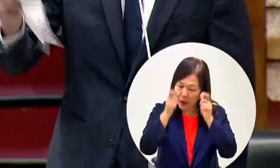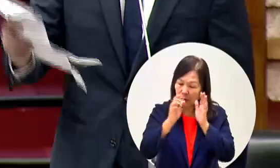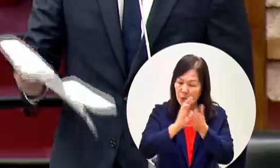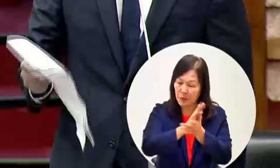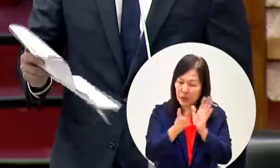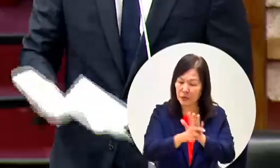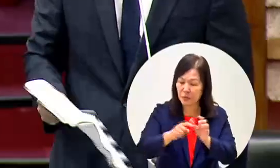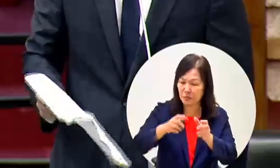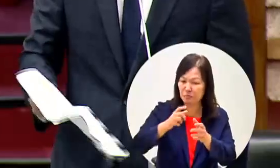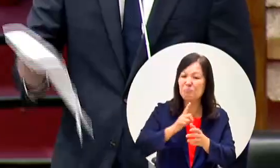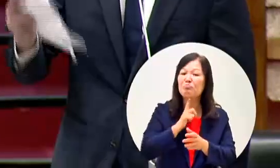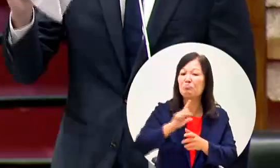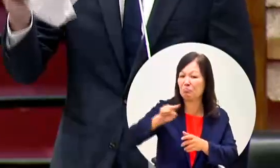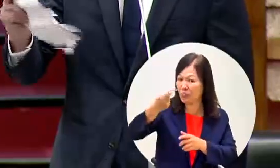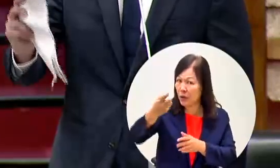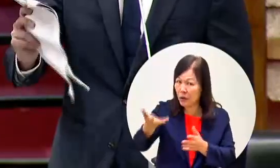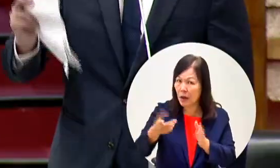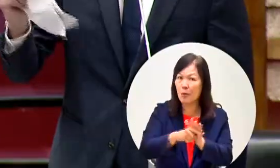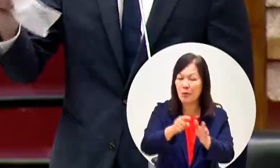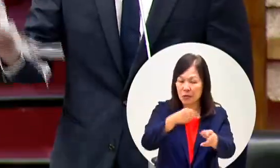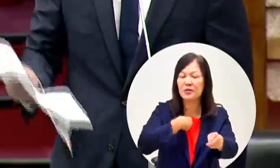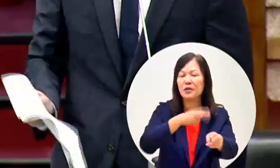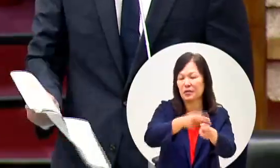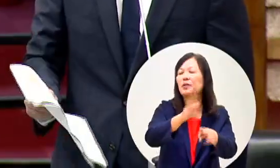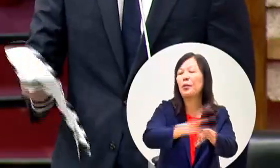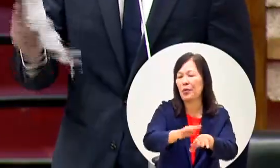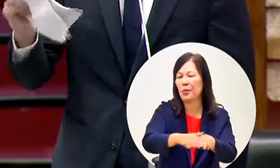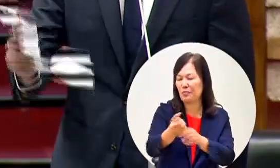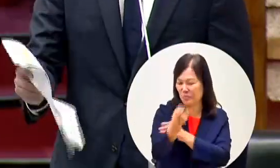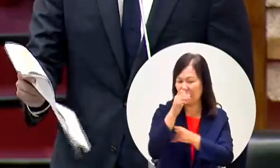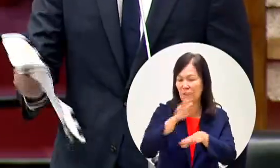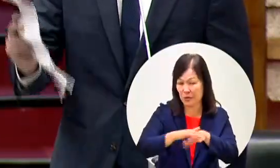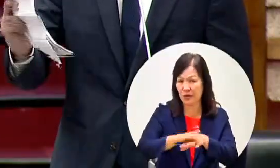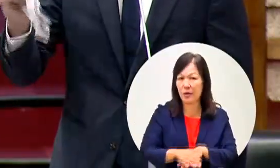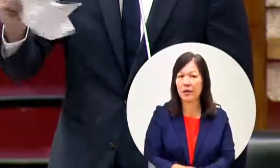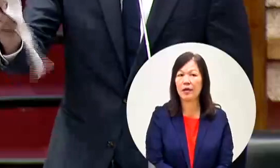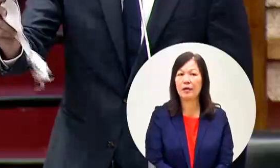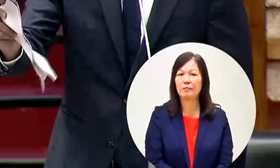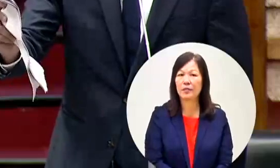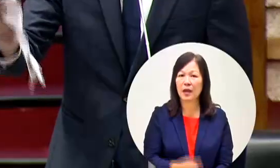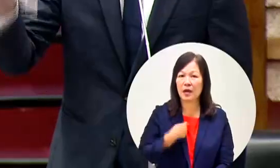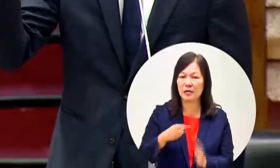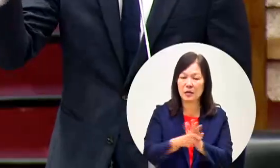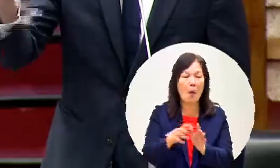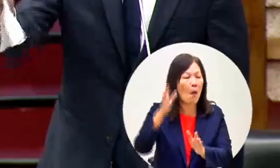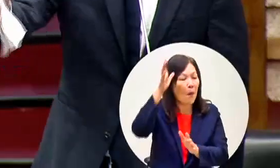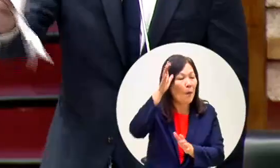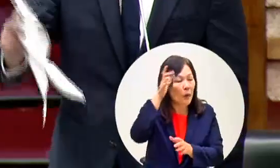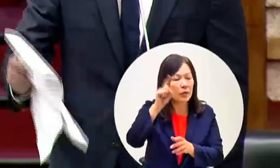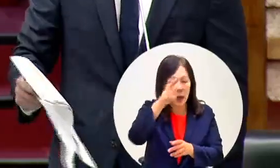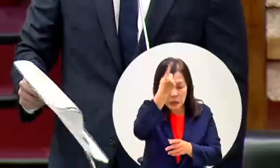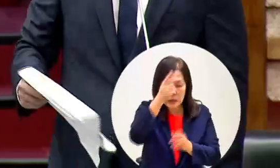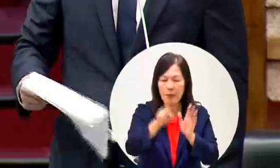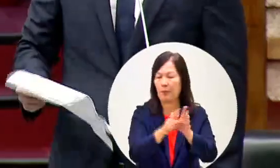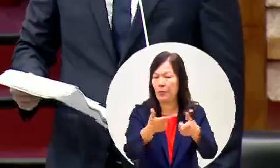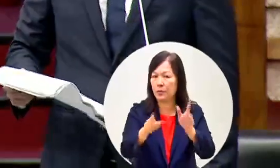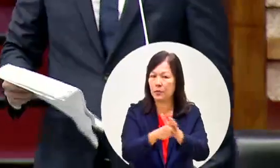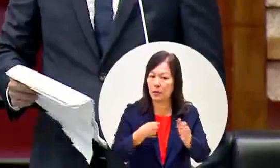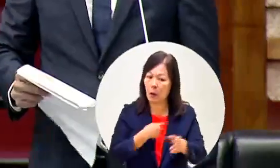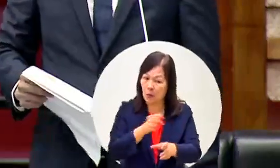以我知道你会努力做。但是不能只是一个梦想，梦想要实践，重点是你怎么实践，目标是什么，要讲清